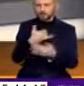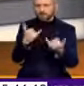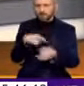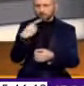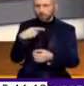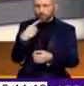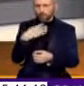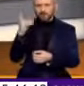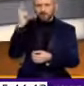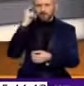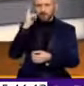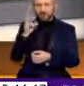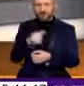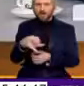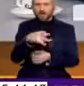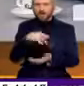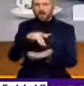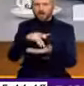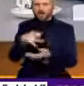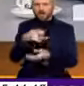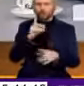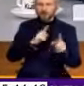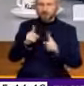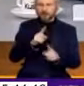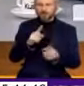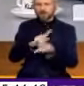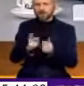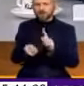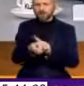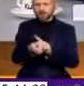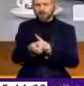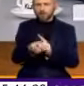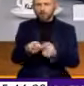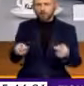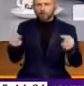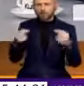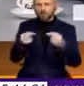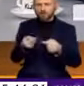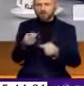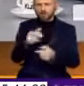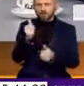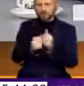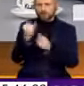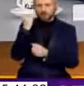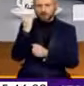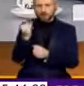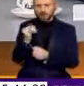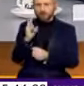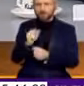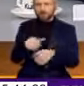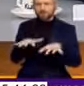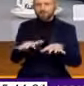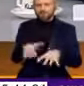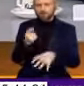в Києві, на районні центри, районні ради і навпаки конкретизація кожної ідеї на